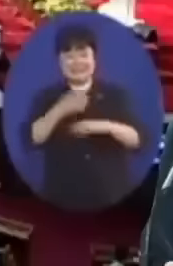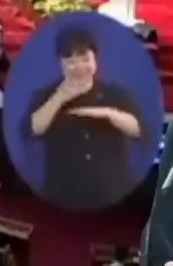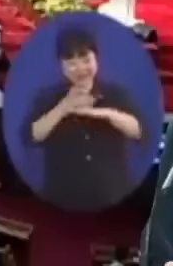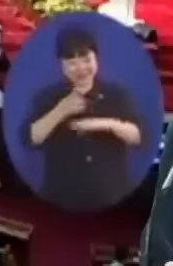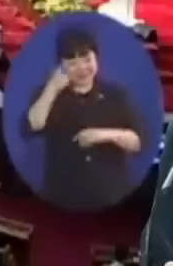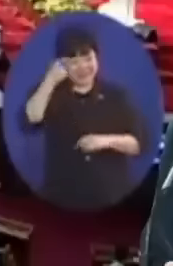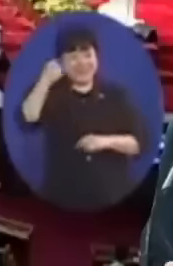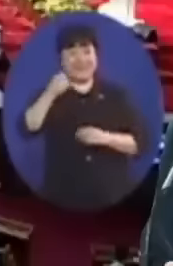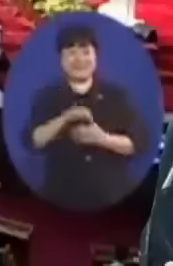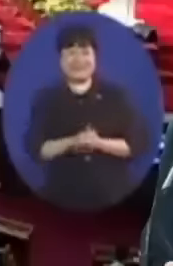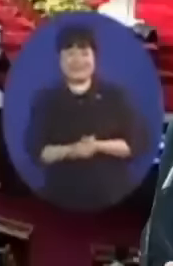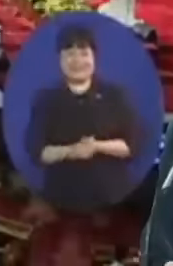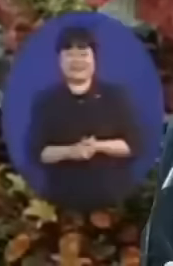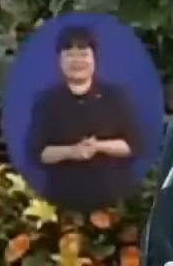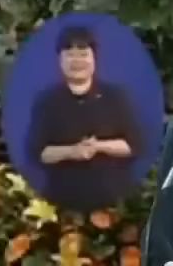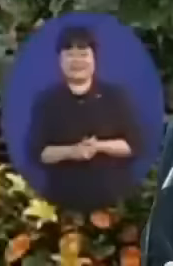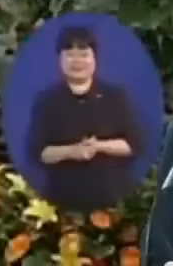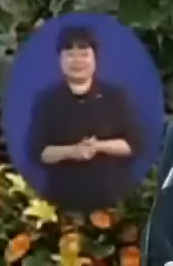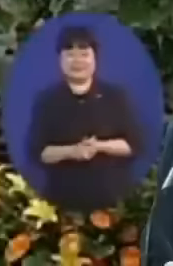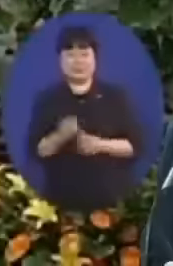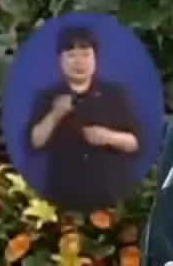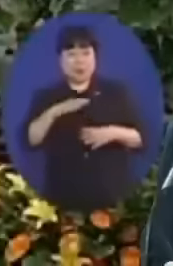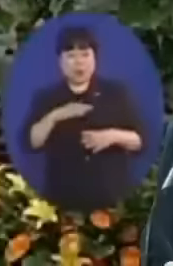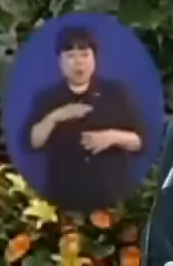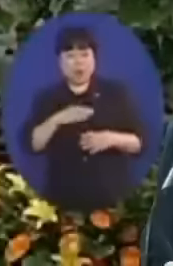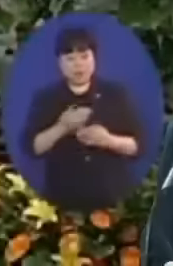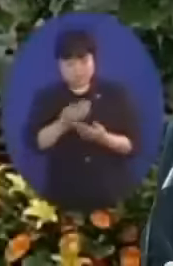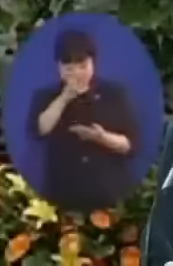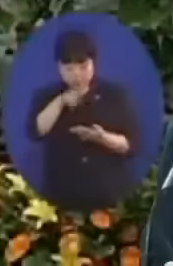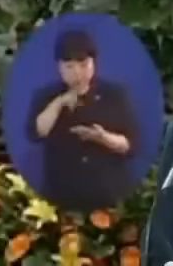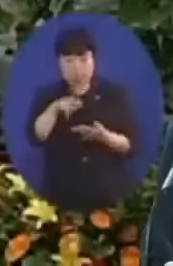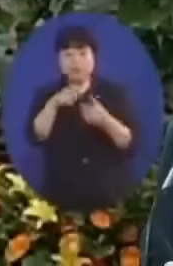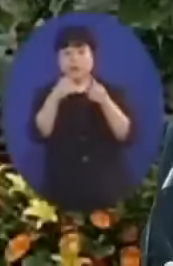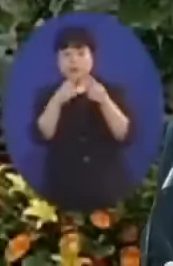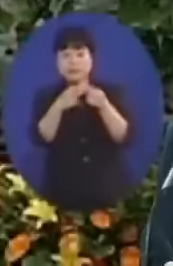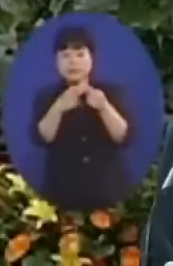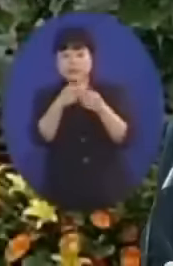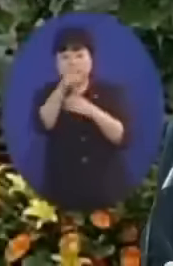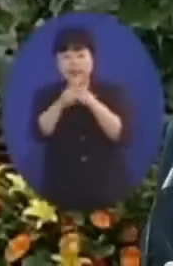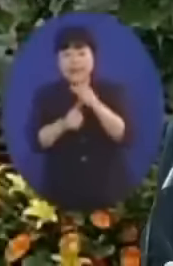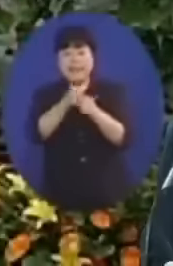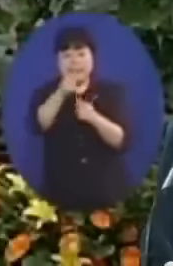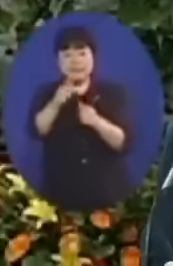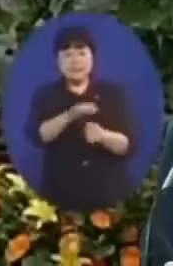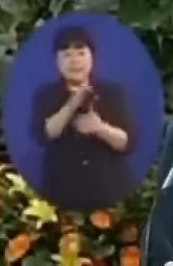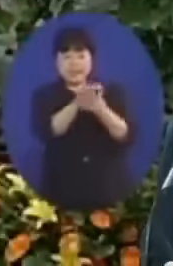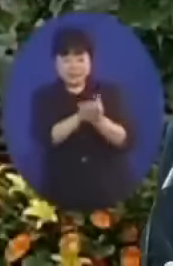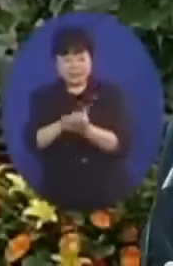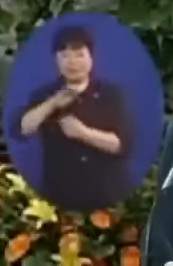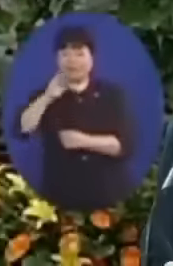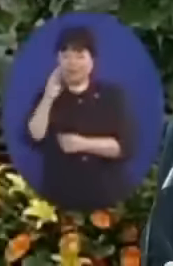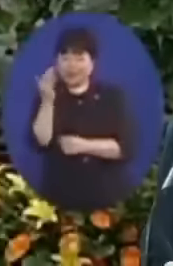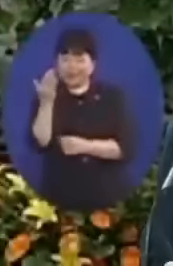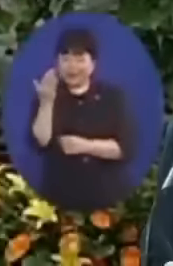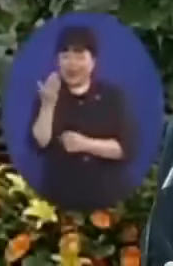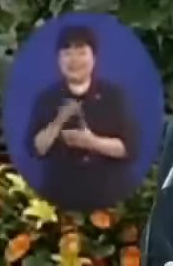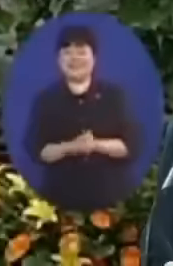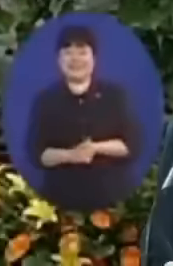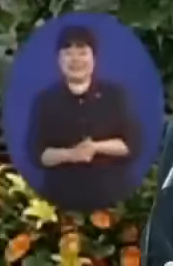생각해야 되는 것입니다. 그런데 놀랍게도 성경에 보면 첫째로 하나님은 우리의 친구가 되신다는